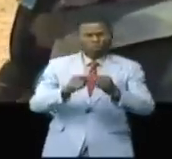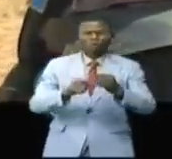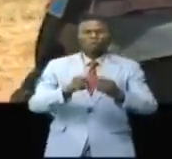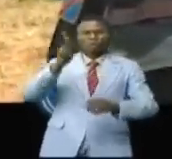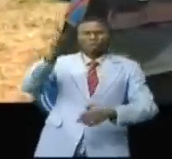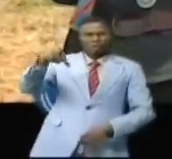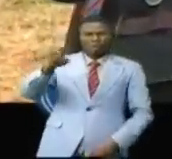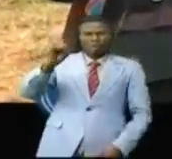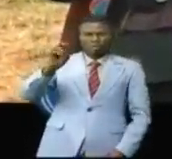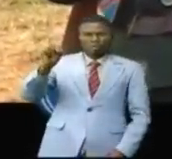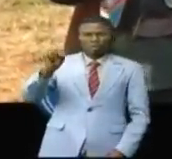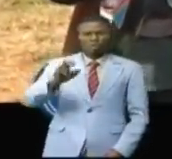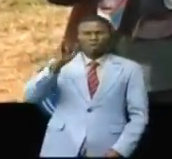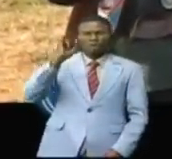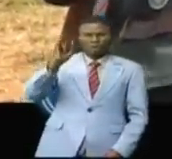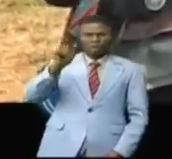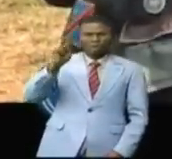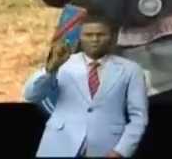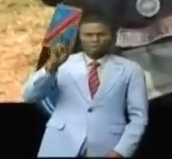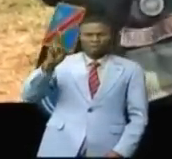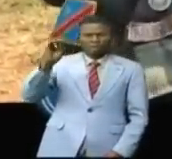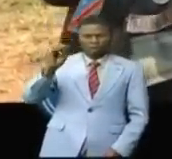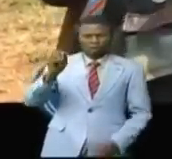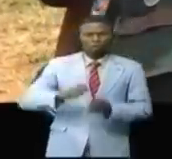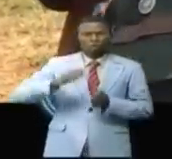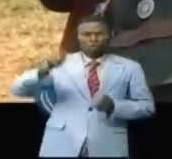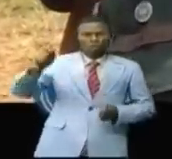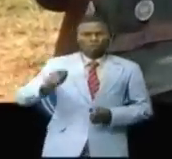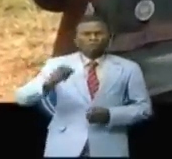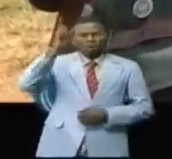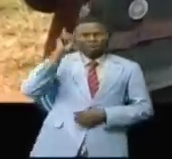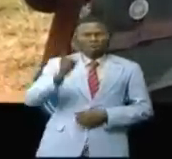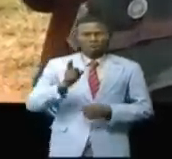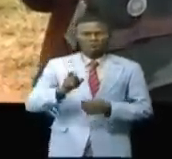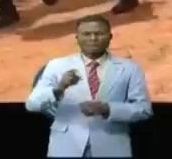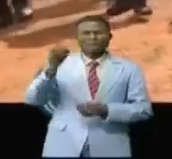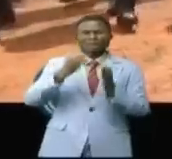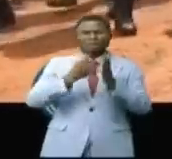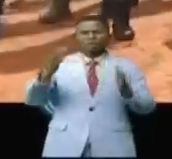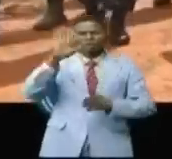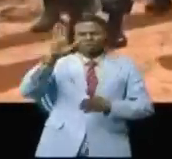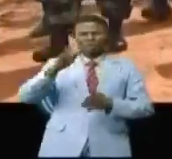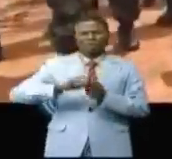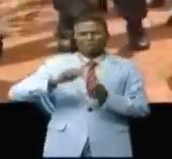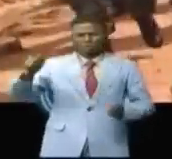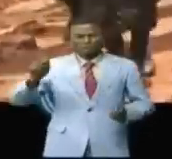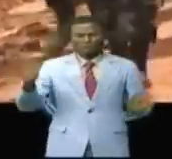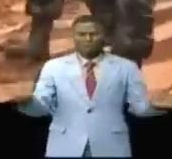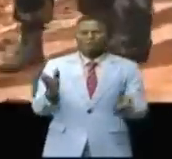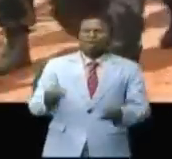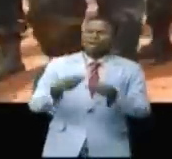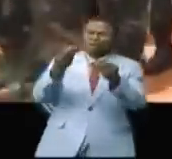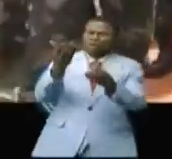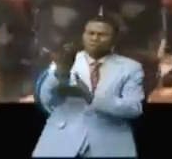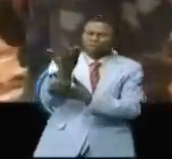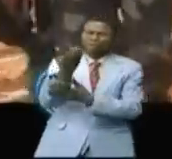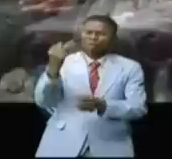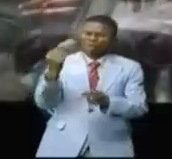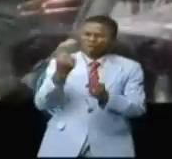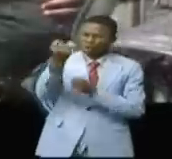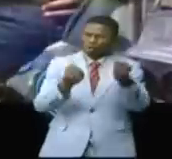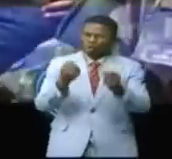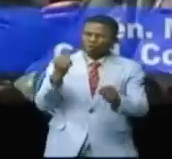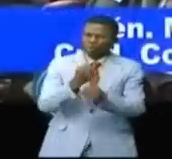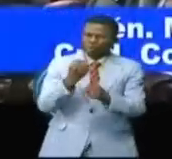ituri soit à une distance de 53 km son voeu est de voir est très renforcée un camion benne pour accélérer les travaux